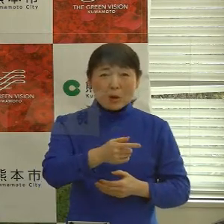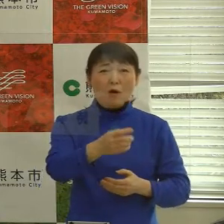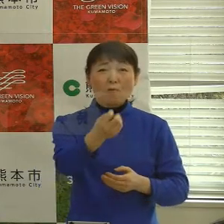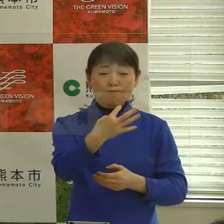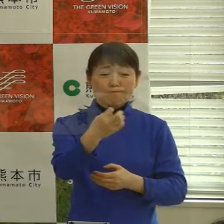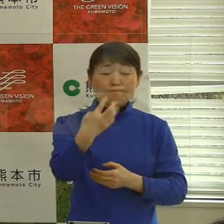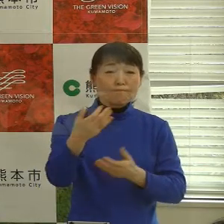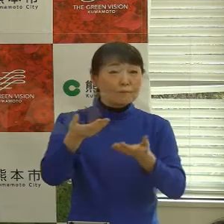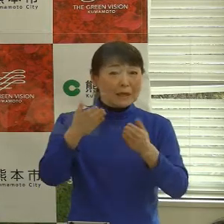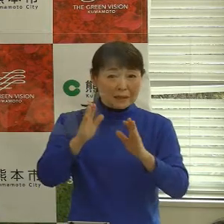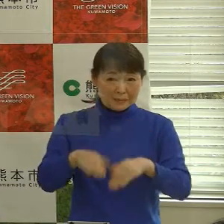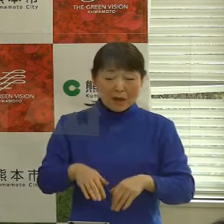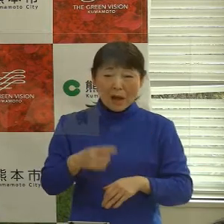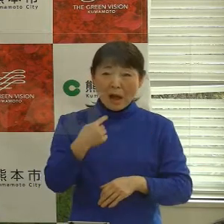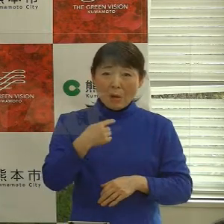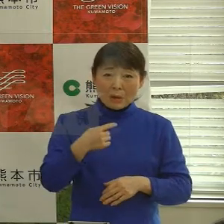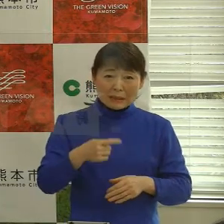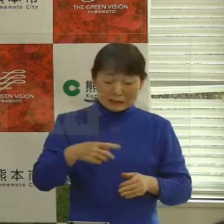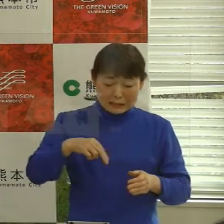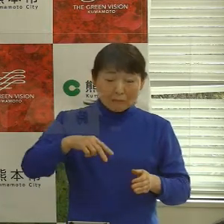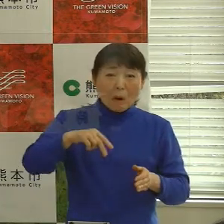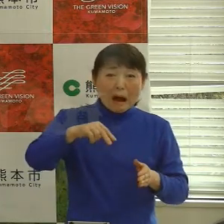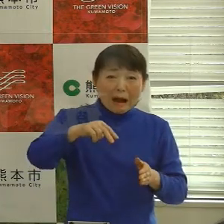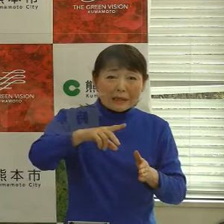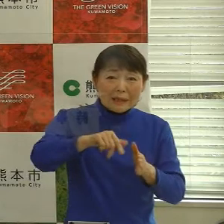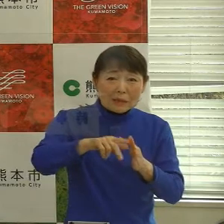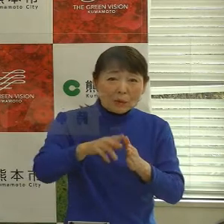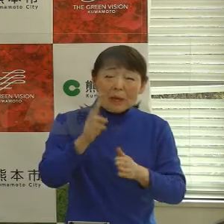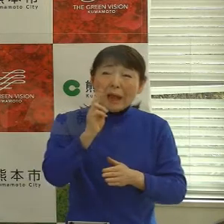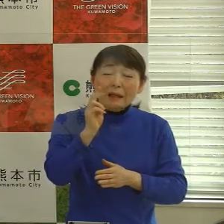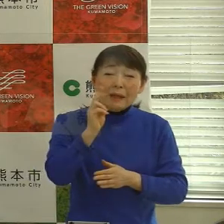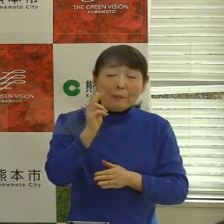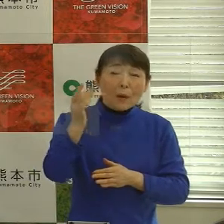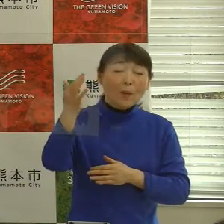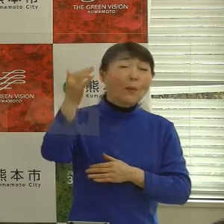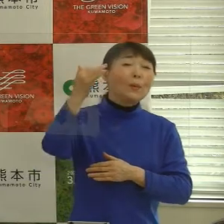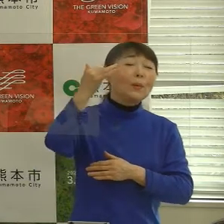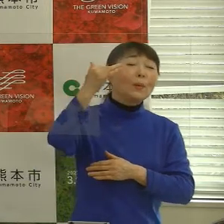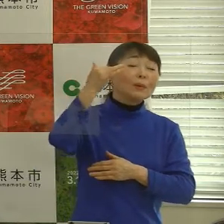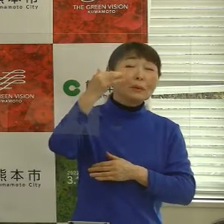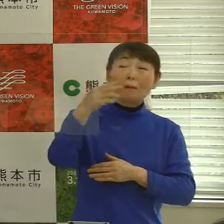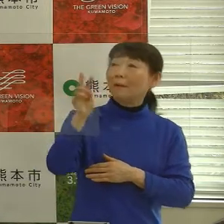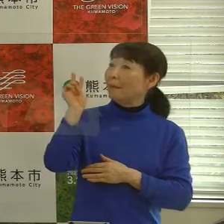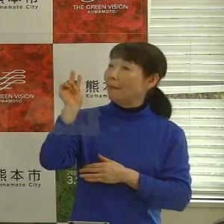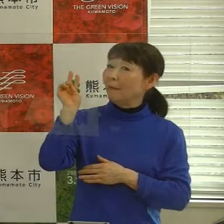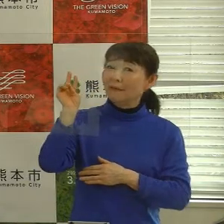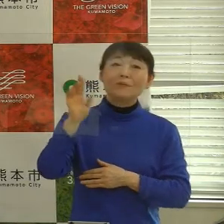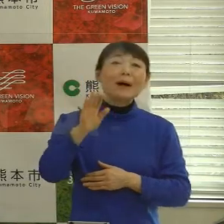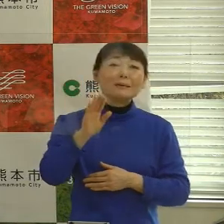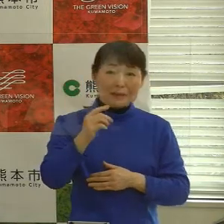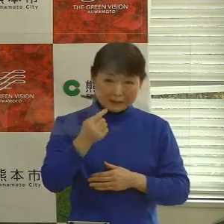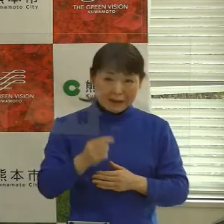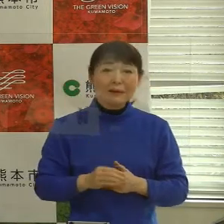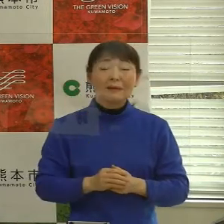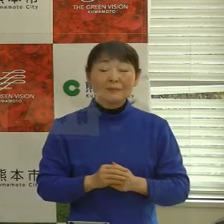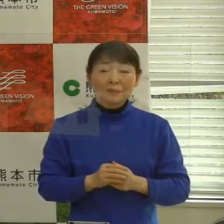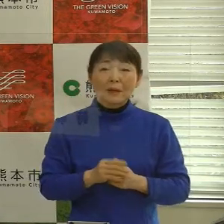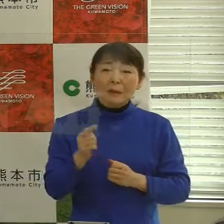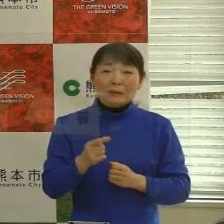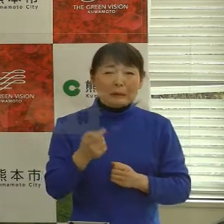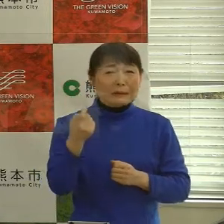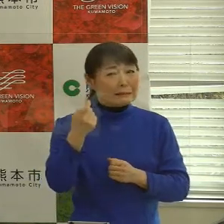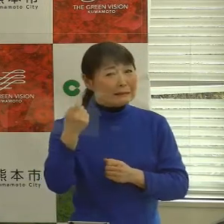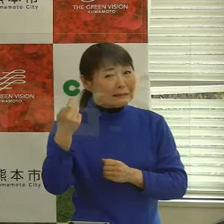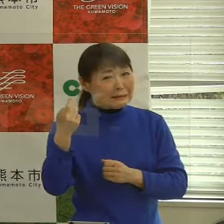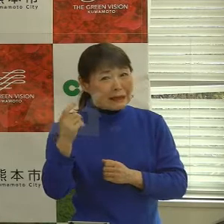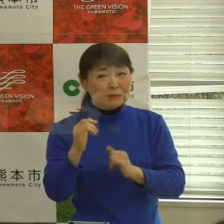私も通りかかってタバコの匂いがするとですね、ふっとこうやっぱり振り返るわけですね。でやっぱりそうやって気にな